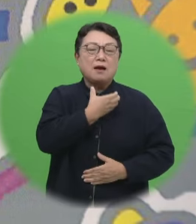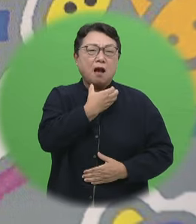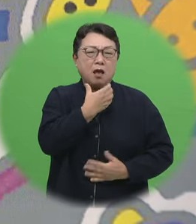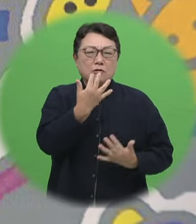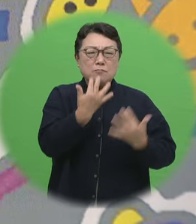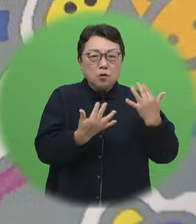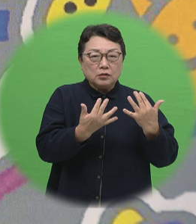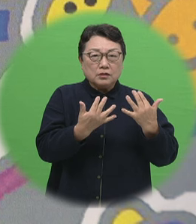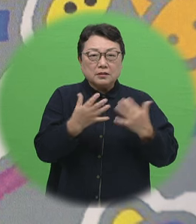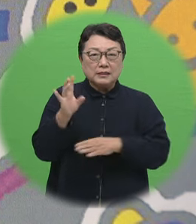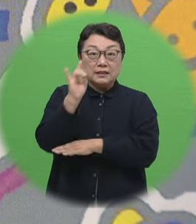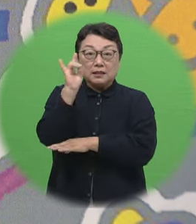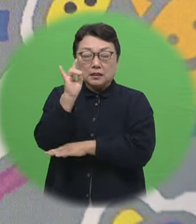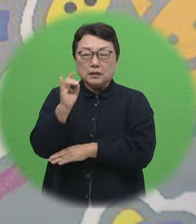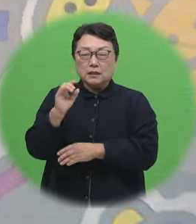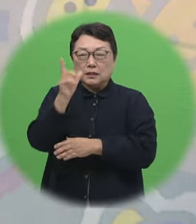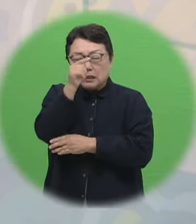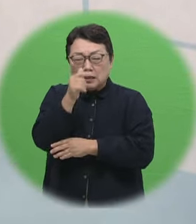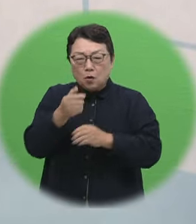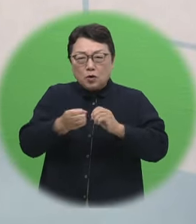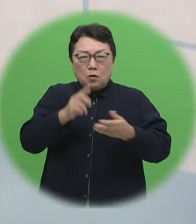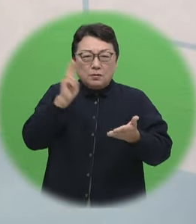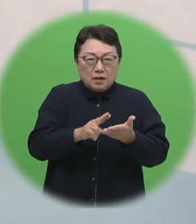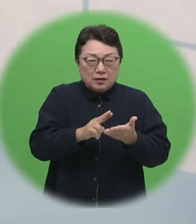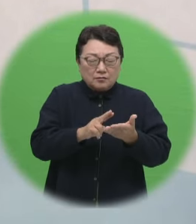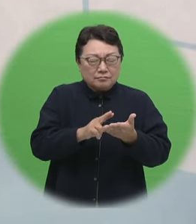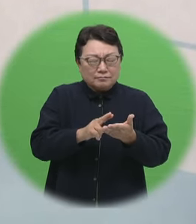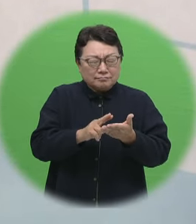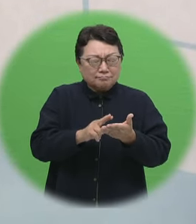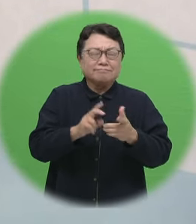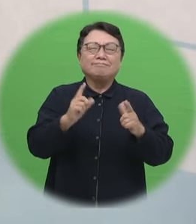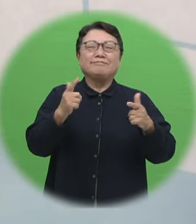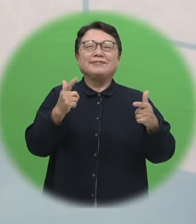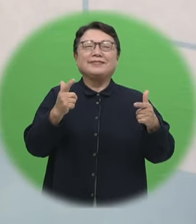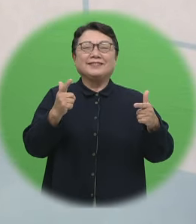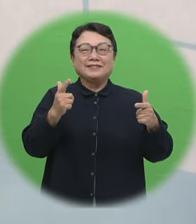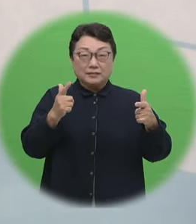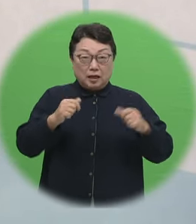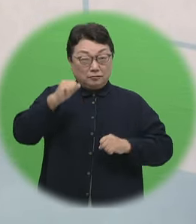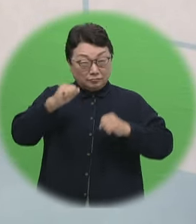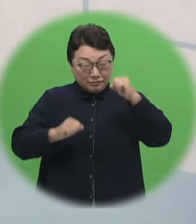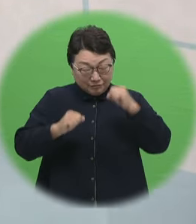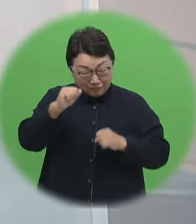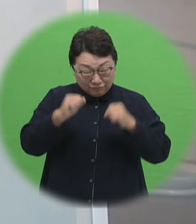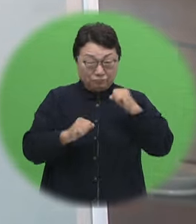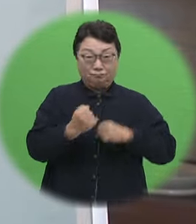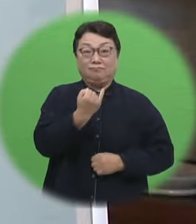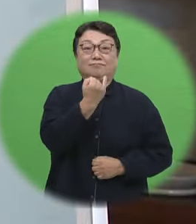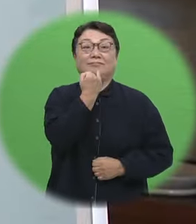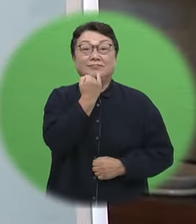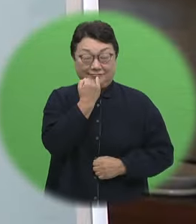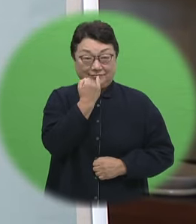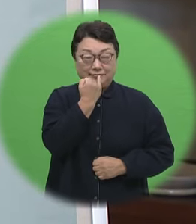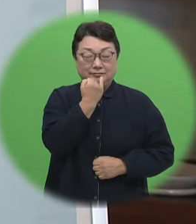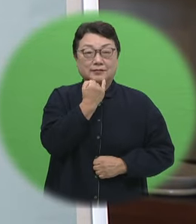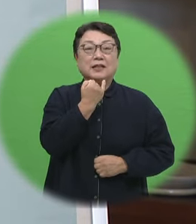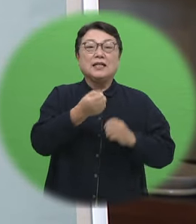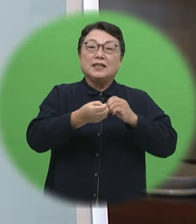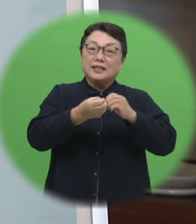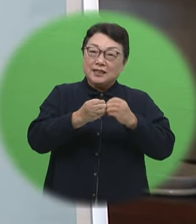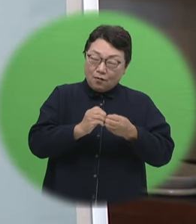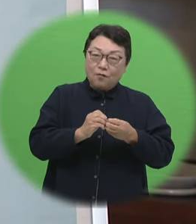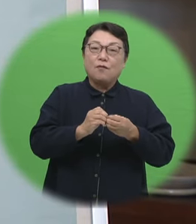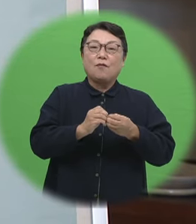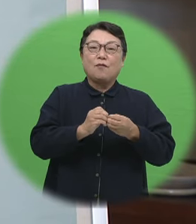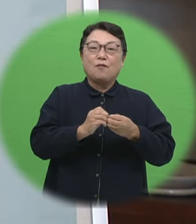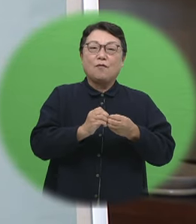かキリンだから黄色っていうのもあるんですけど、そうじゃない子たちもいっぱいいて、いろんな色、いろんな